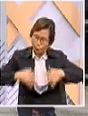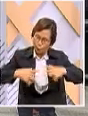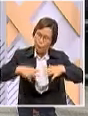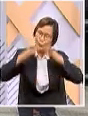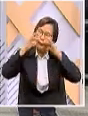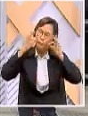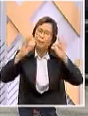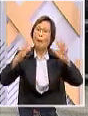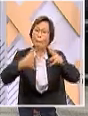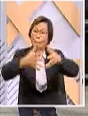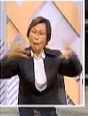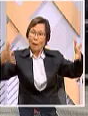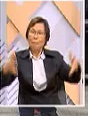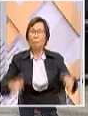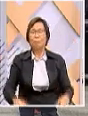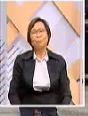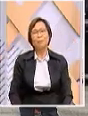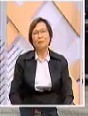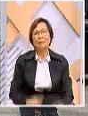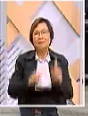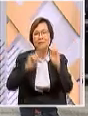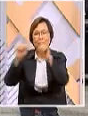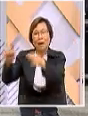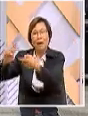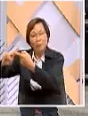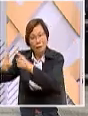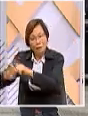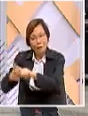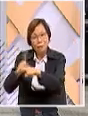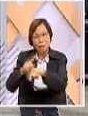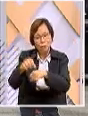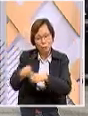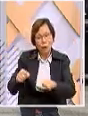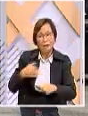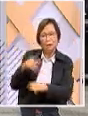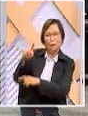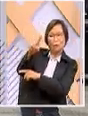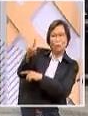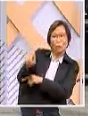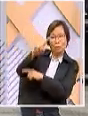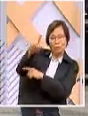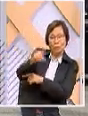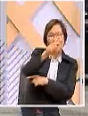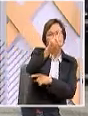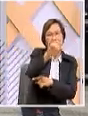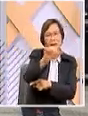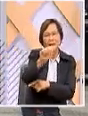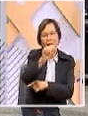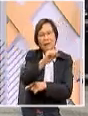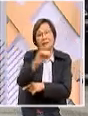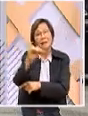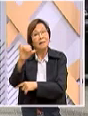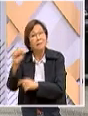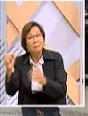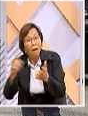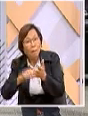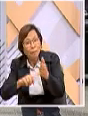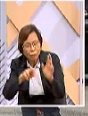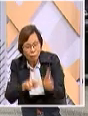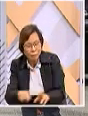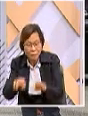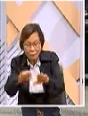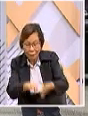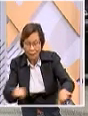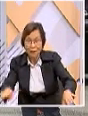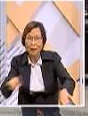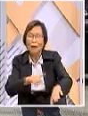Dan sampai di sini saja sebelum saya kembali kepada rakan sekalian di studio, saya ada soalan untuk Diana Wai dan juga Ismail Adnan. Apa pula rancangan